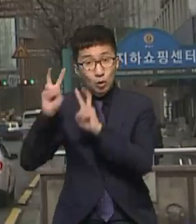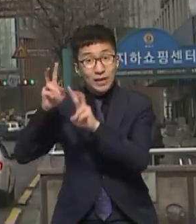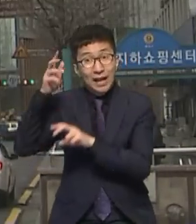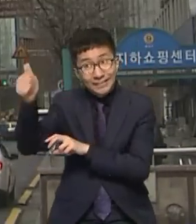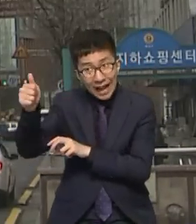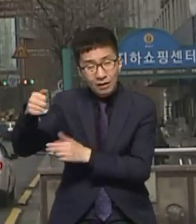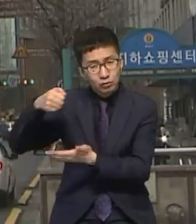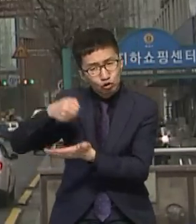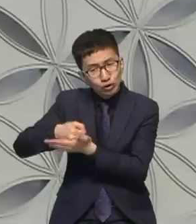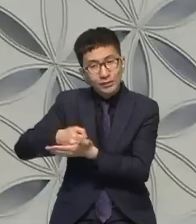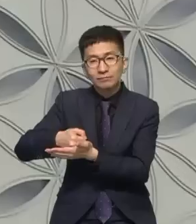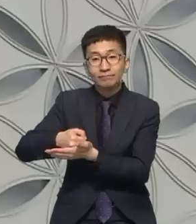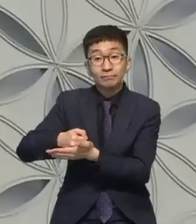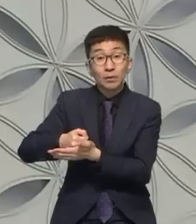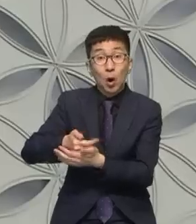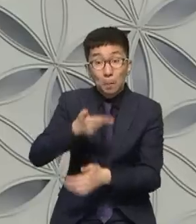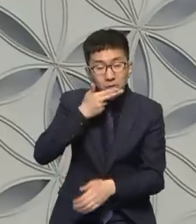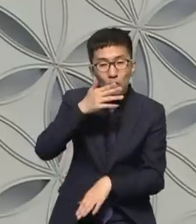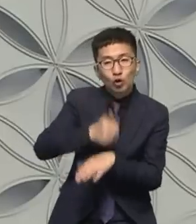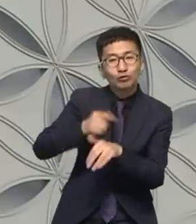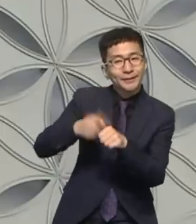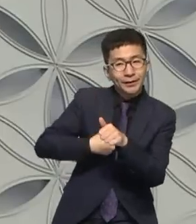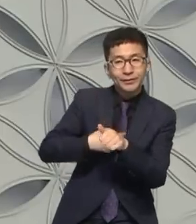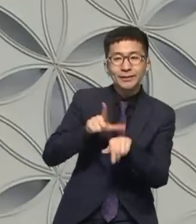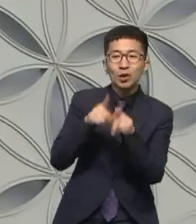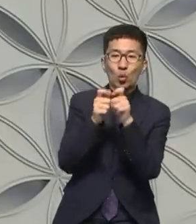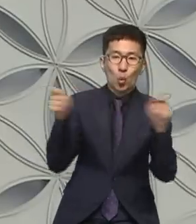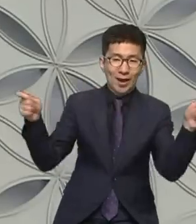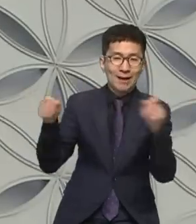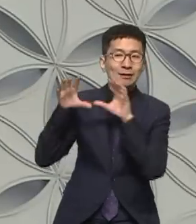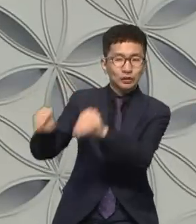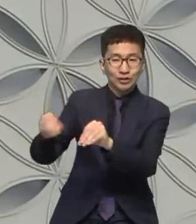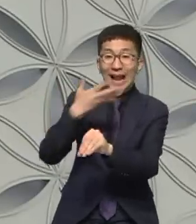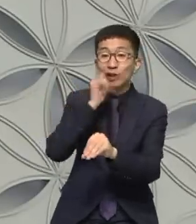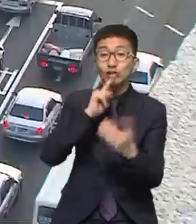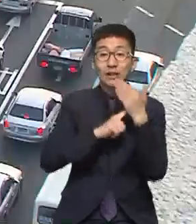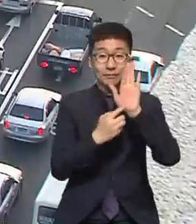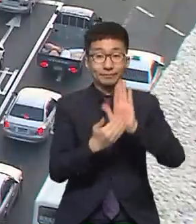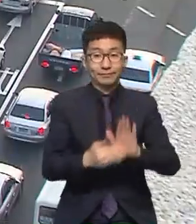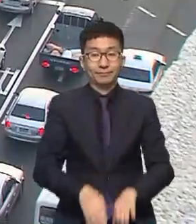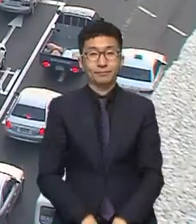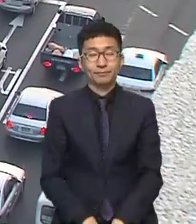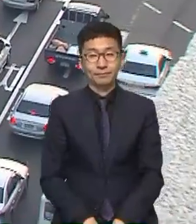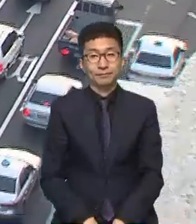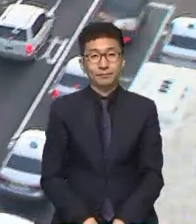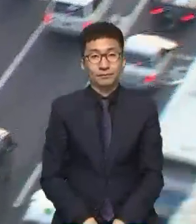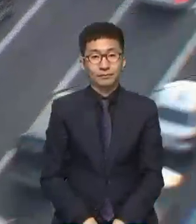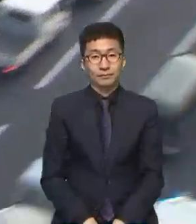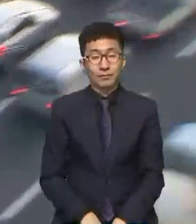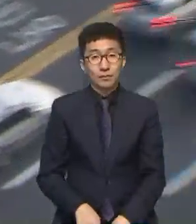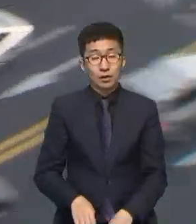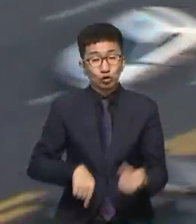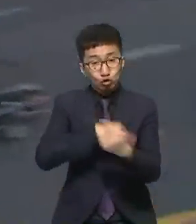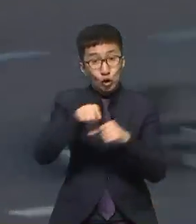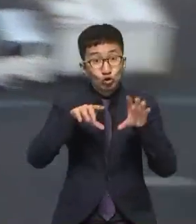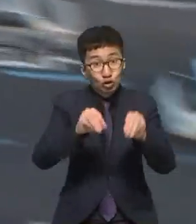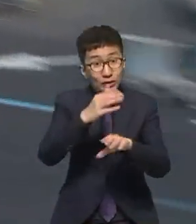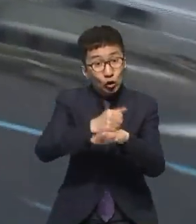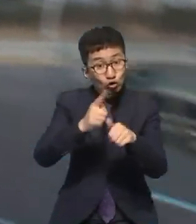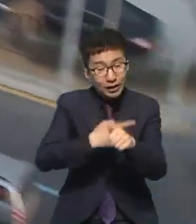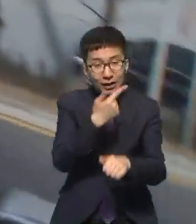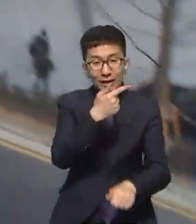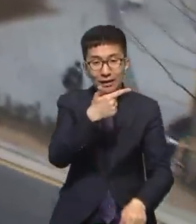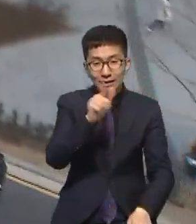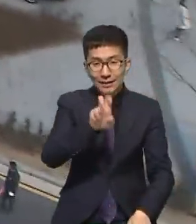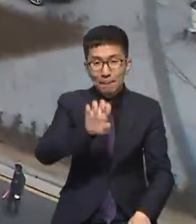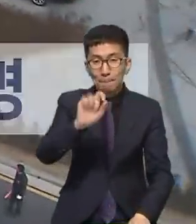사업 추진 의사가 없으면 이번 사태가 장기화될 것이라고 밝혔습니다. 광복점 운영 중단은 남포동 일대